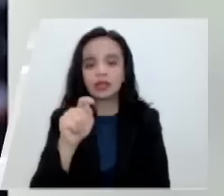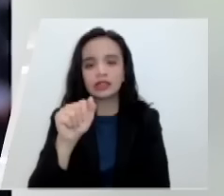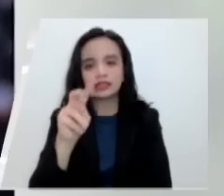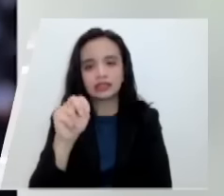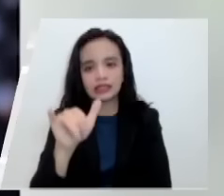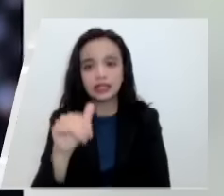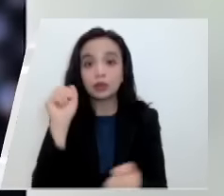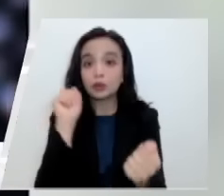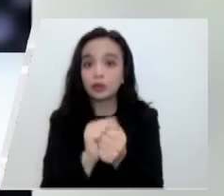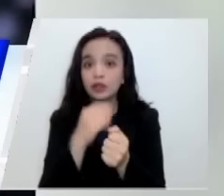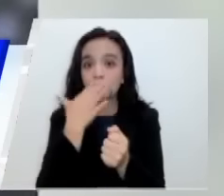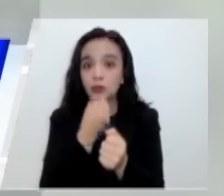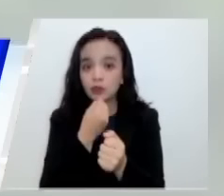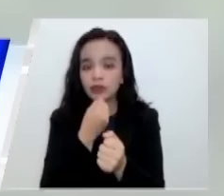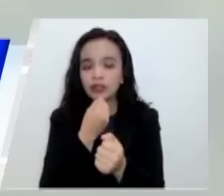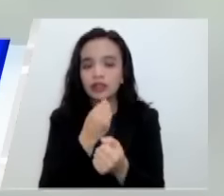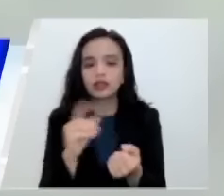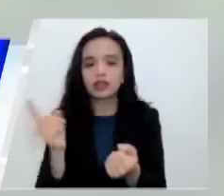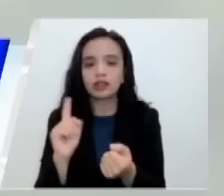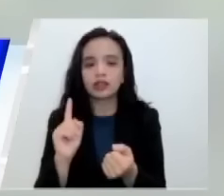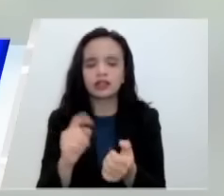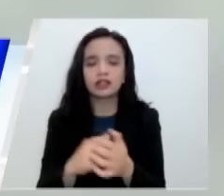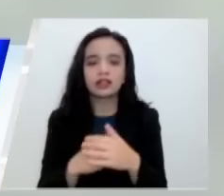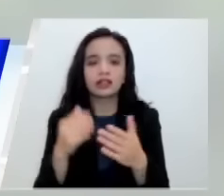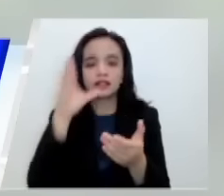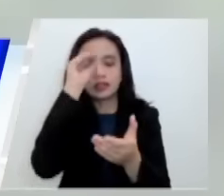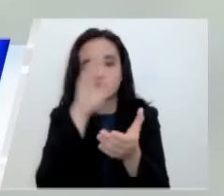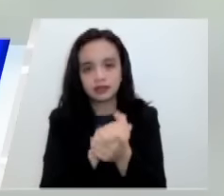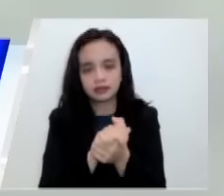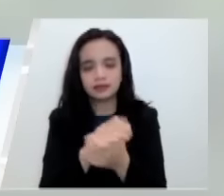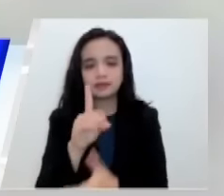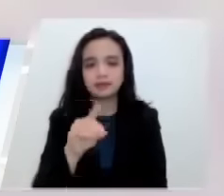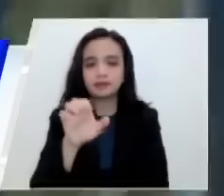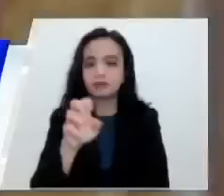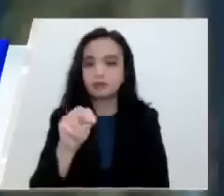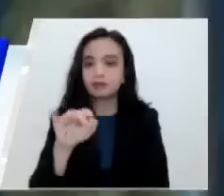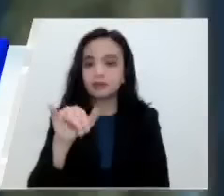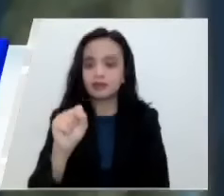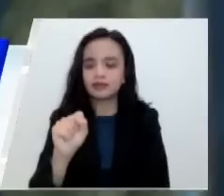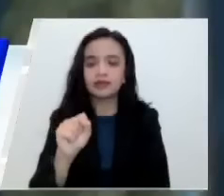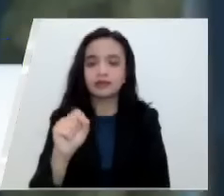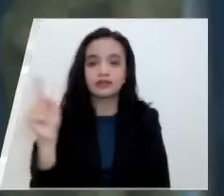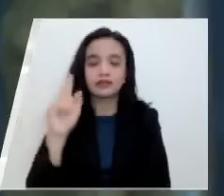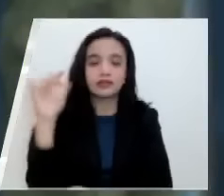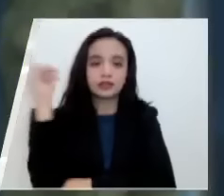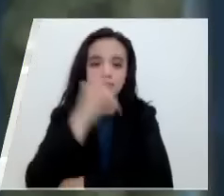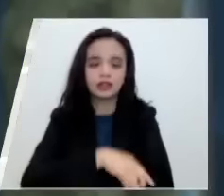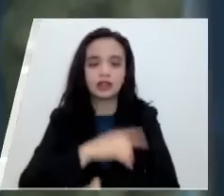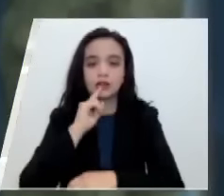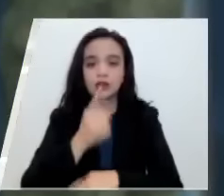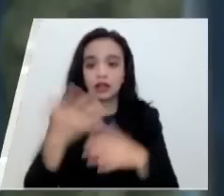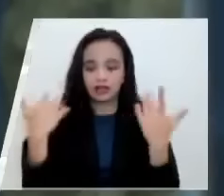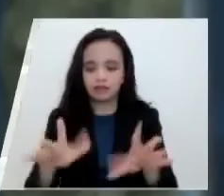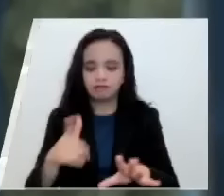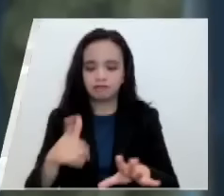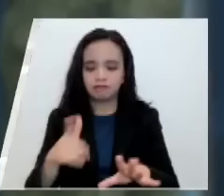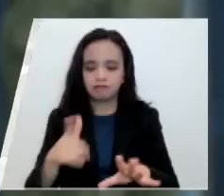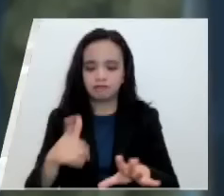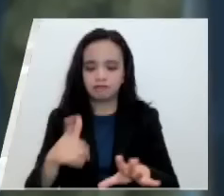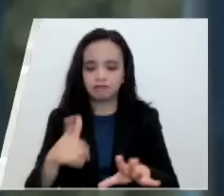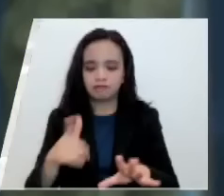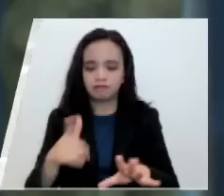kanyang chaperon, ang hubby na si Dennis Trillo, on a scooter. Yun, after ko mga anak, tapos sabi ko parang may time